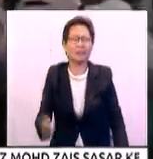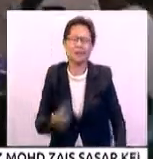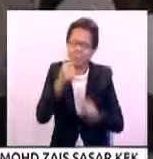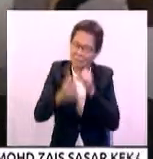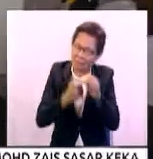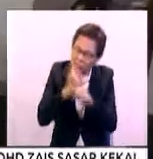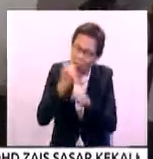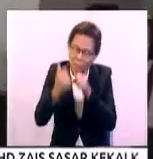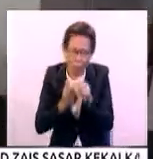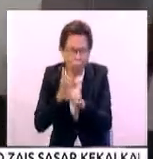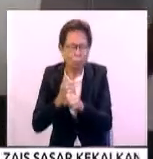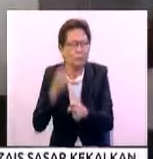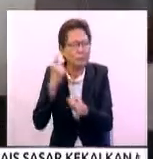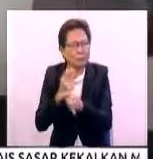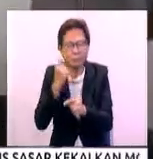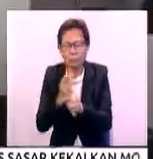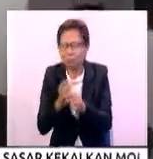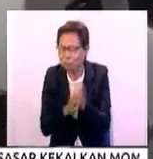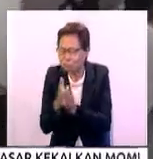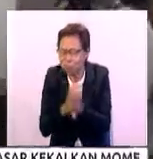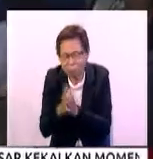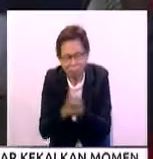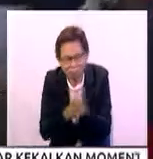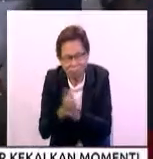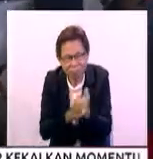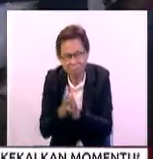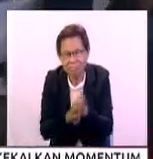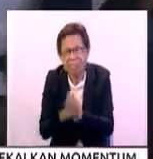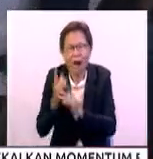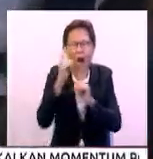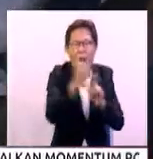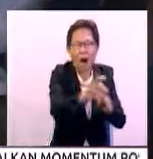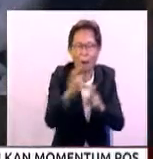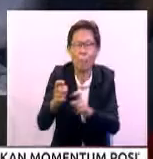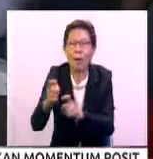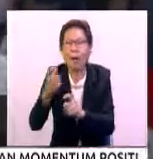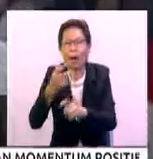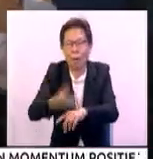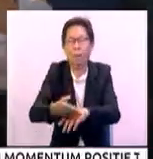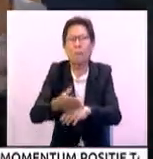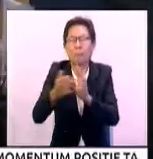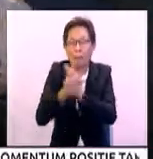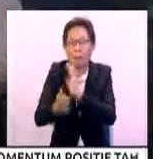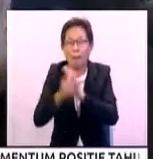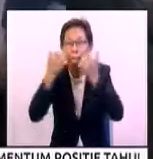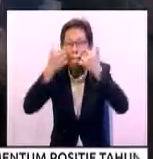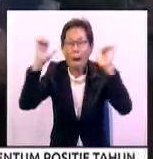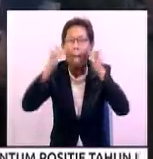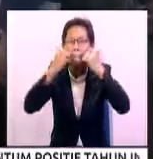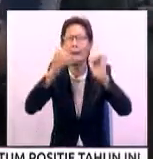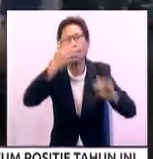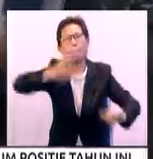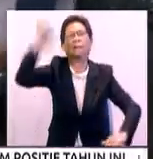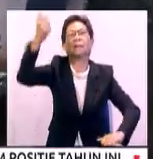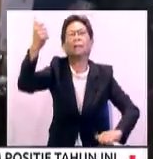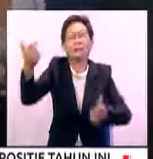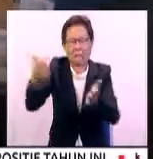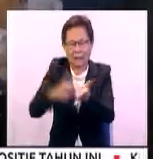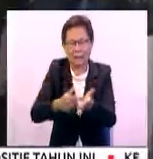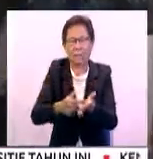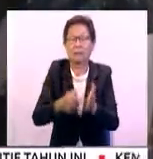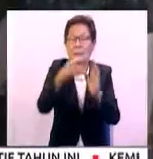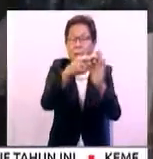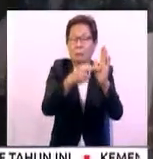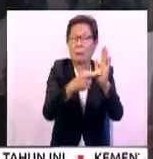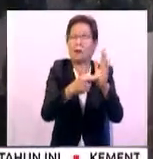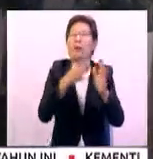kami tetap berusaha untuk berikan mereka kebolehan lebih lagi. Jadi resepi betul-betulnya ialah